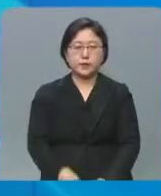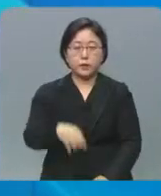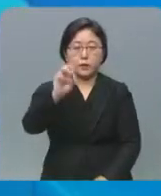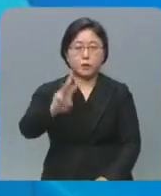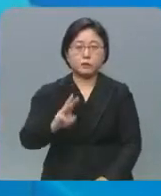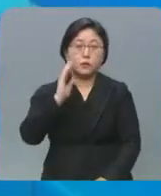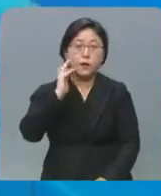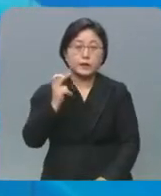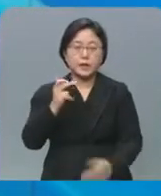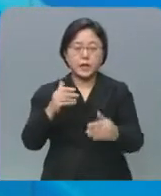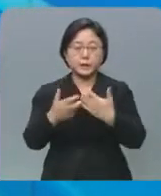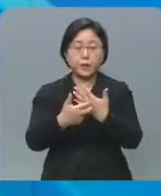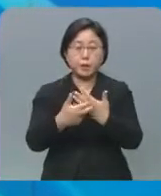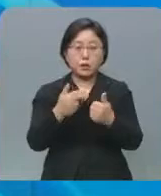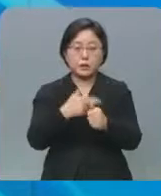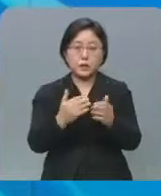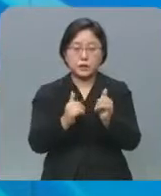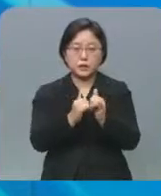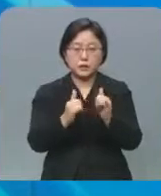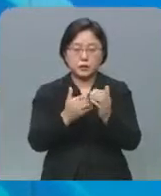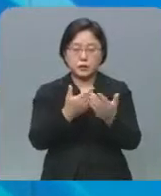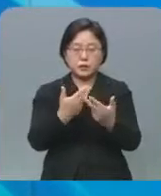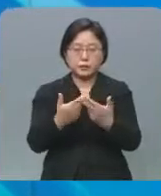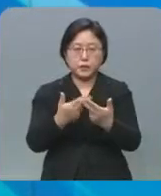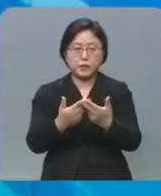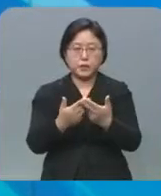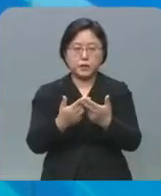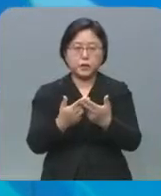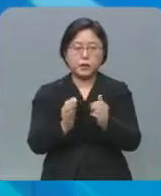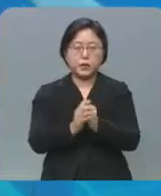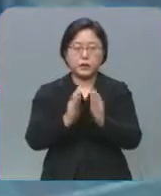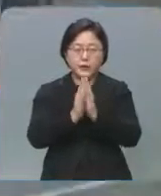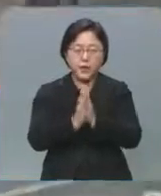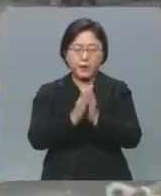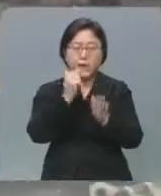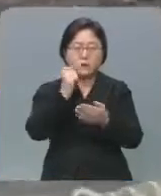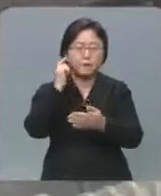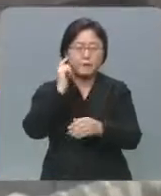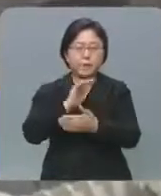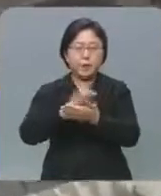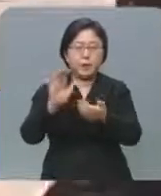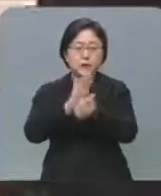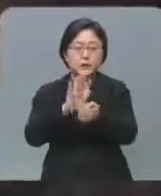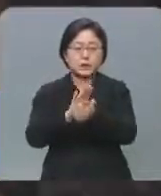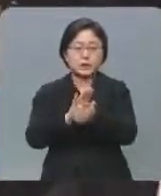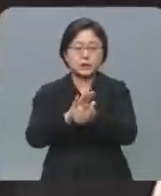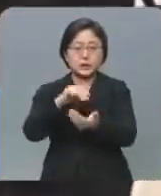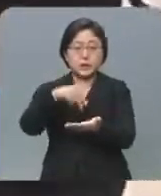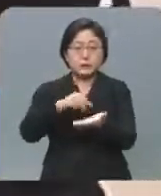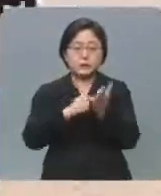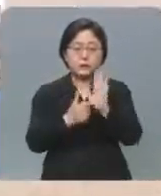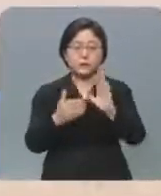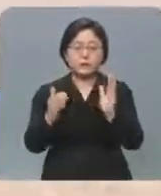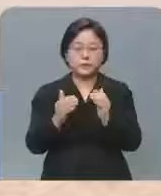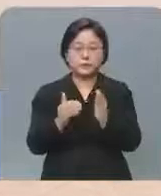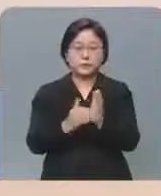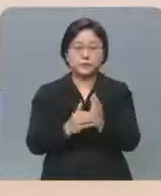광주 광산구 의사회가 미얀마 국민과 의료진의 인도주의적 민주화 운동을 전폭적으로 지지하는 성명을